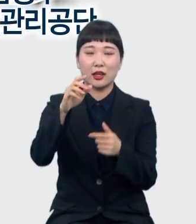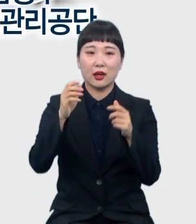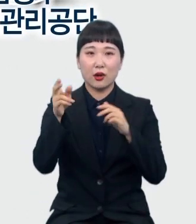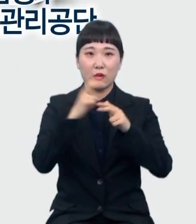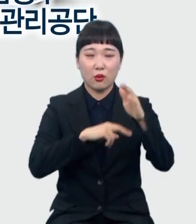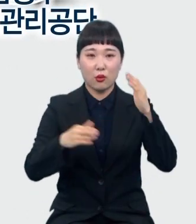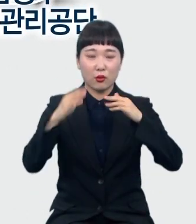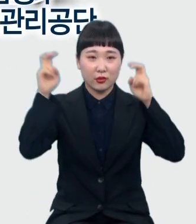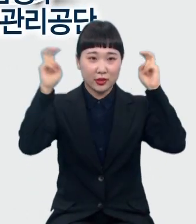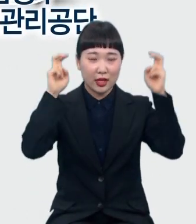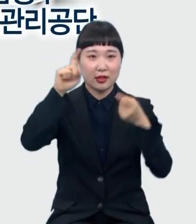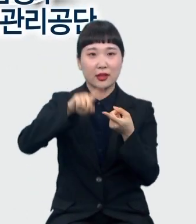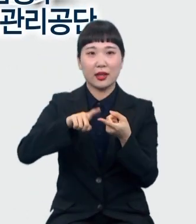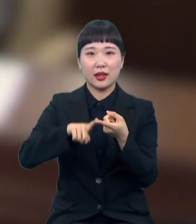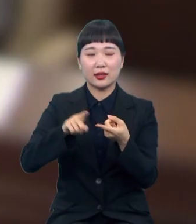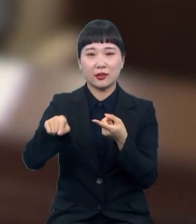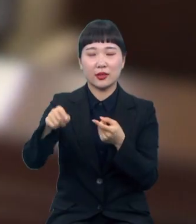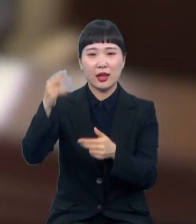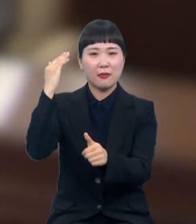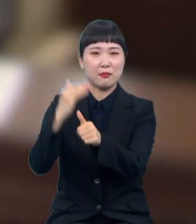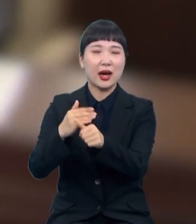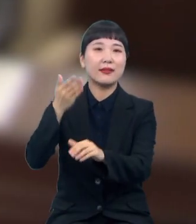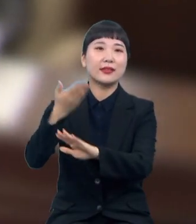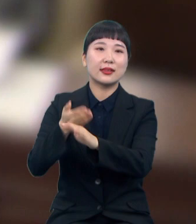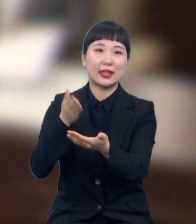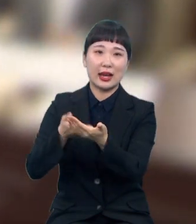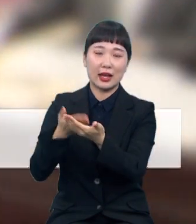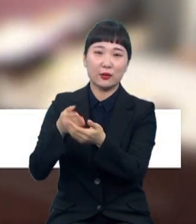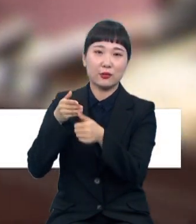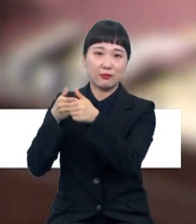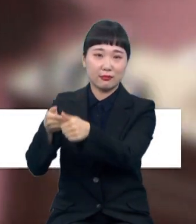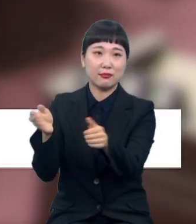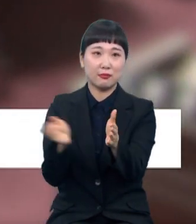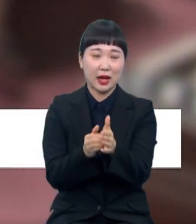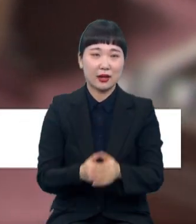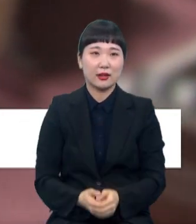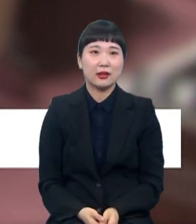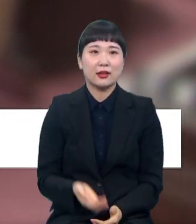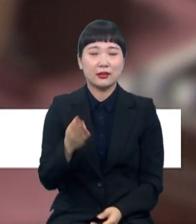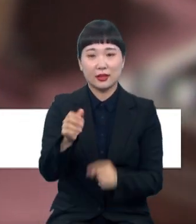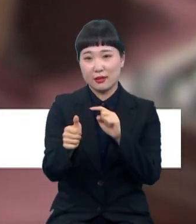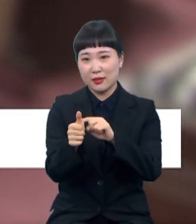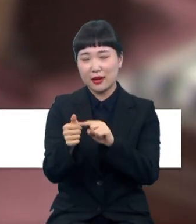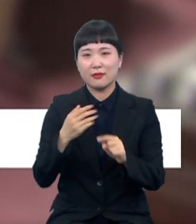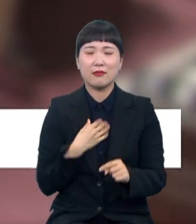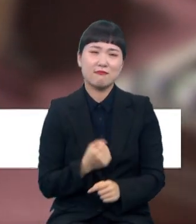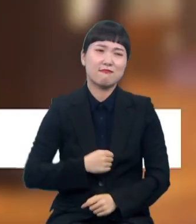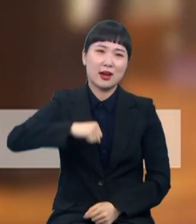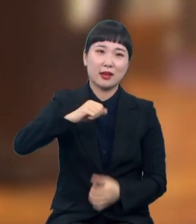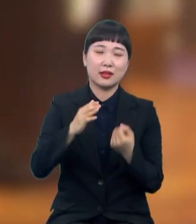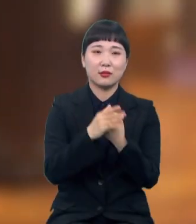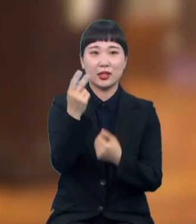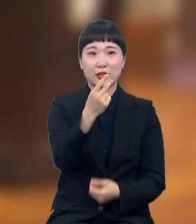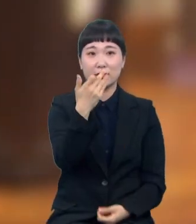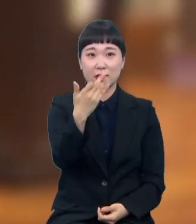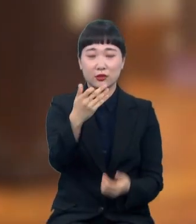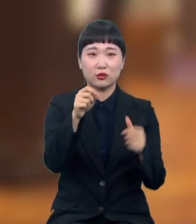A씨의 해임을 요구했습니다. 하지만 A씨는 이 결정을 받아들일 수 없다며 2019년 5월